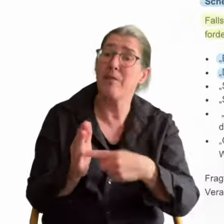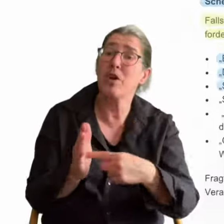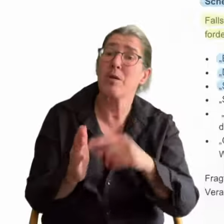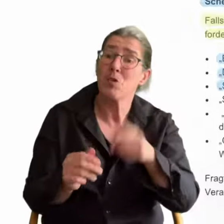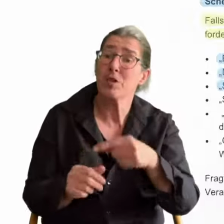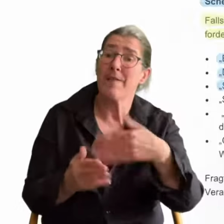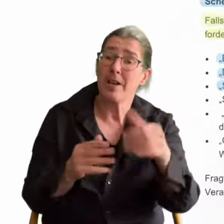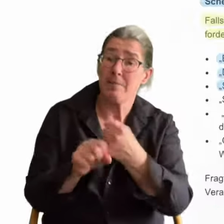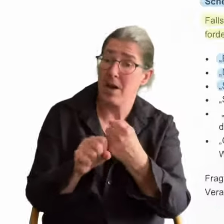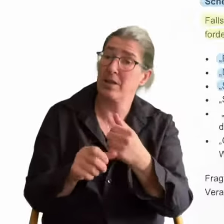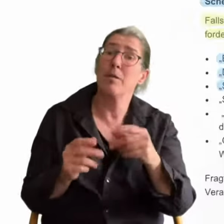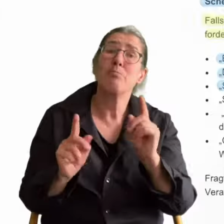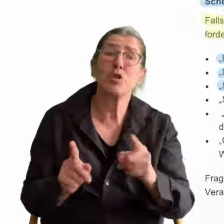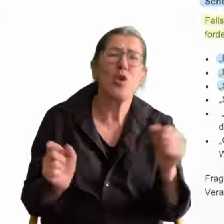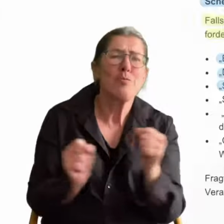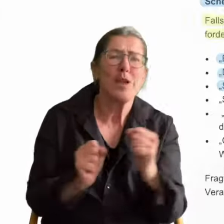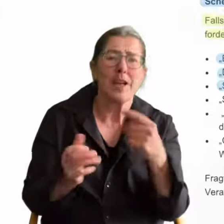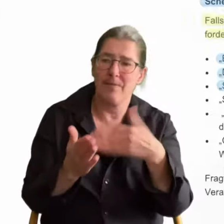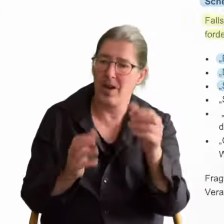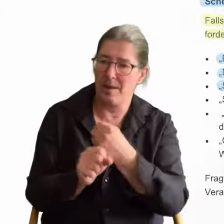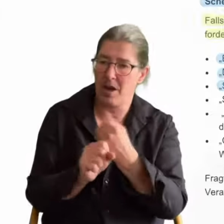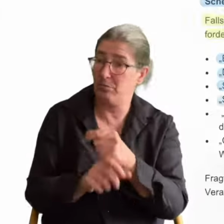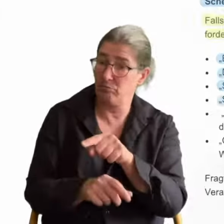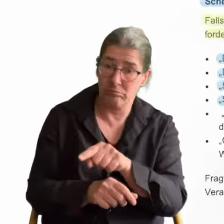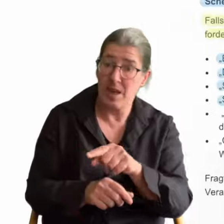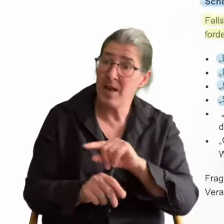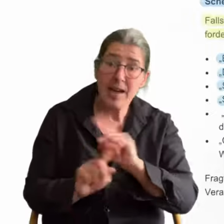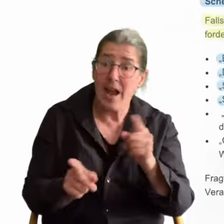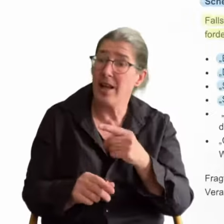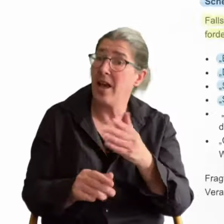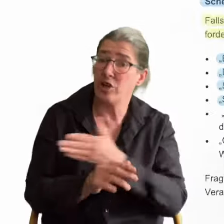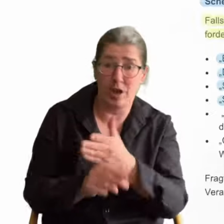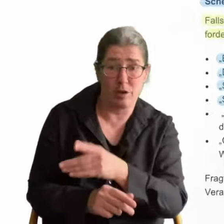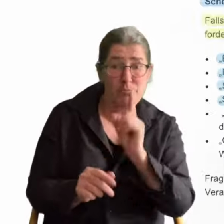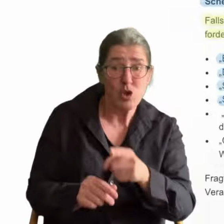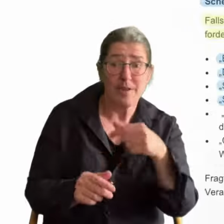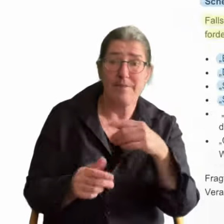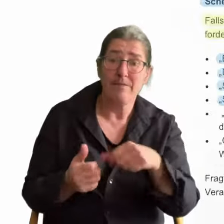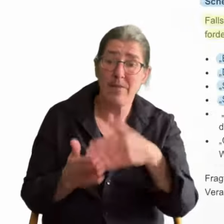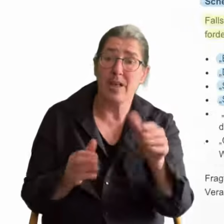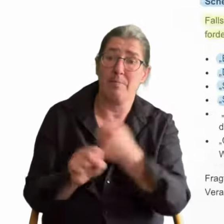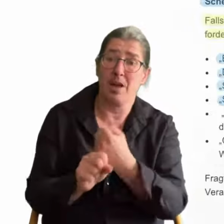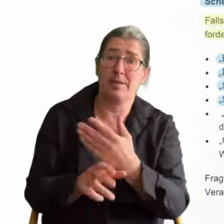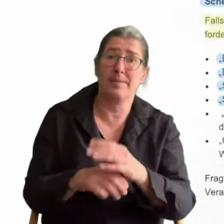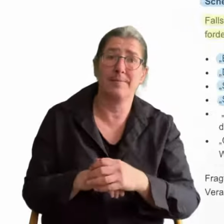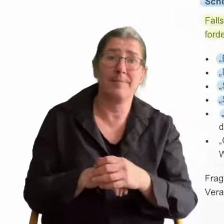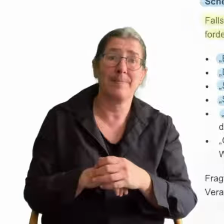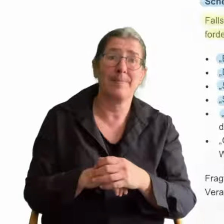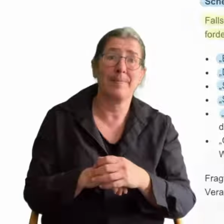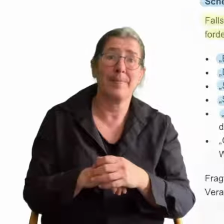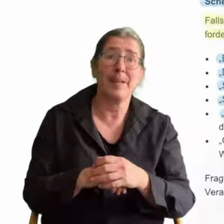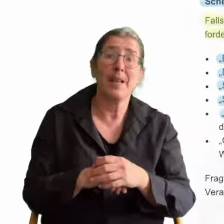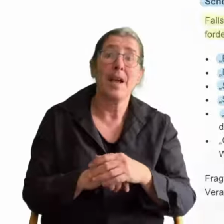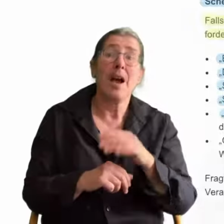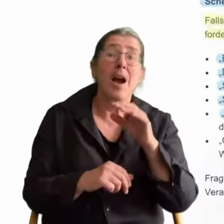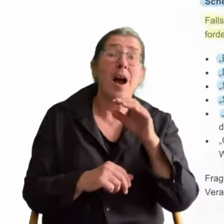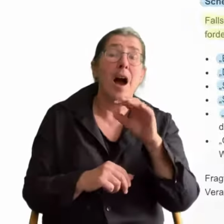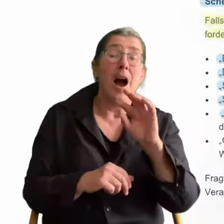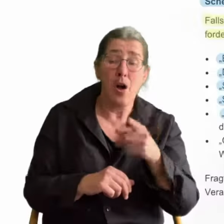sie müssen unbedingt weitermachen sie haben keine wahl sie müssen weitermachen auch wenn die